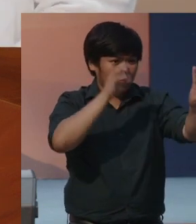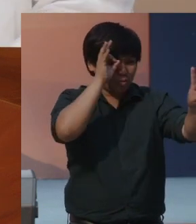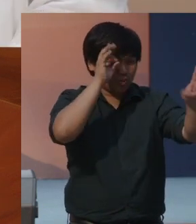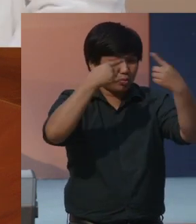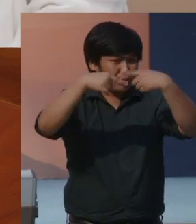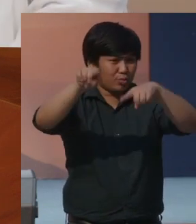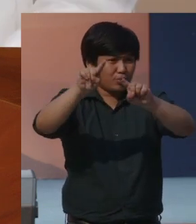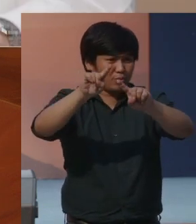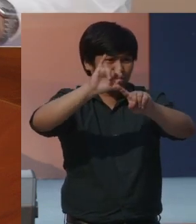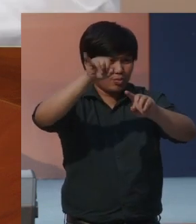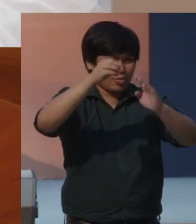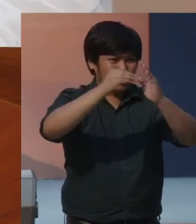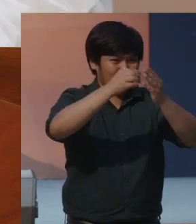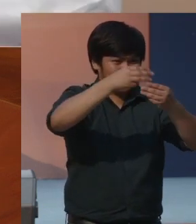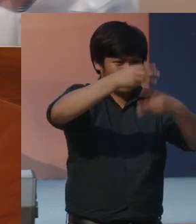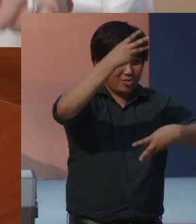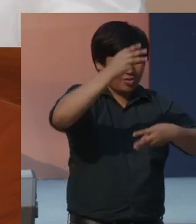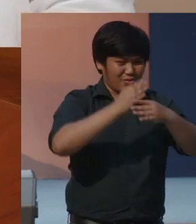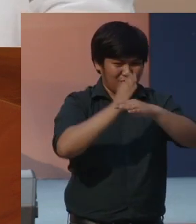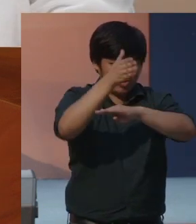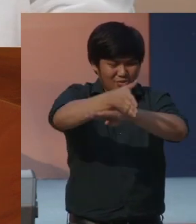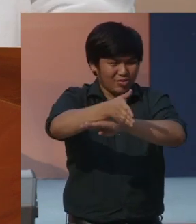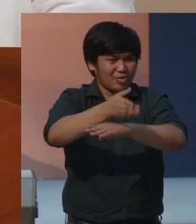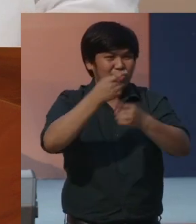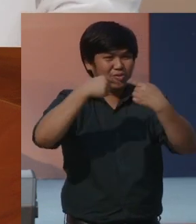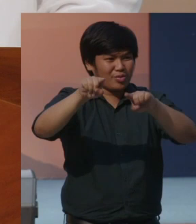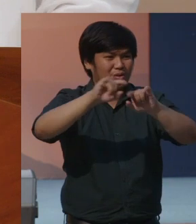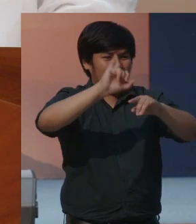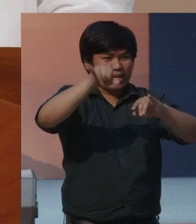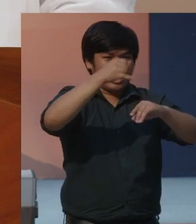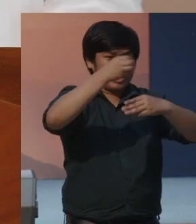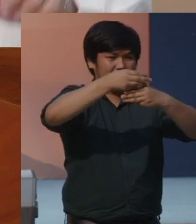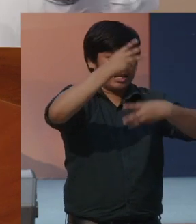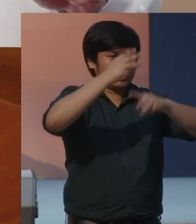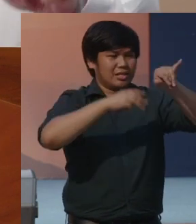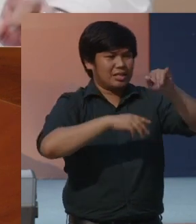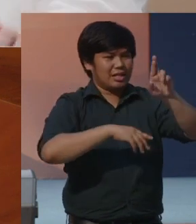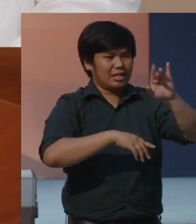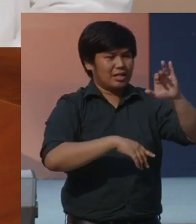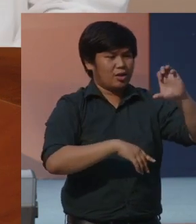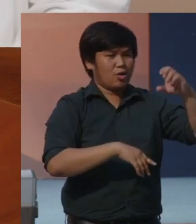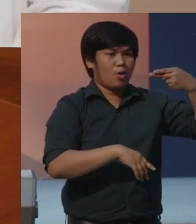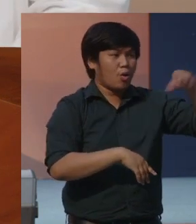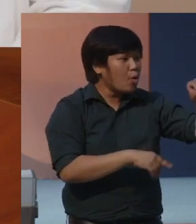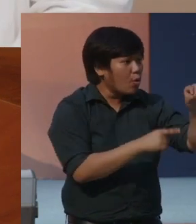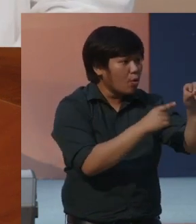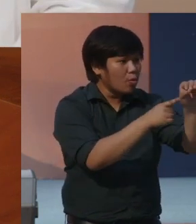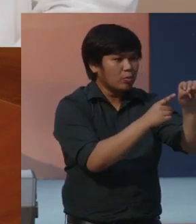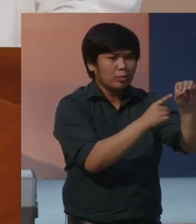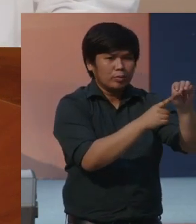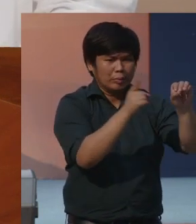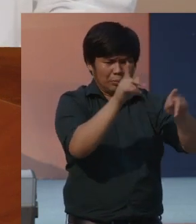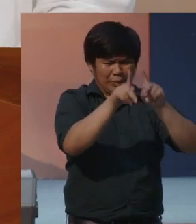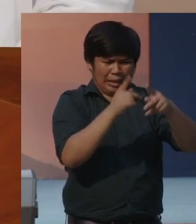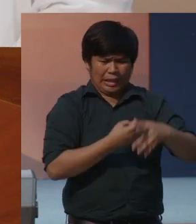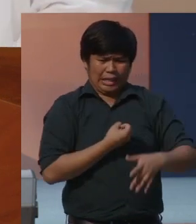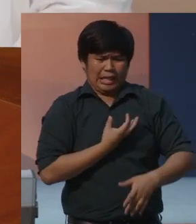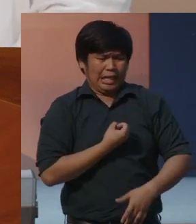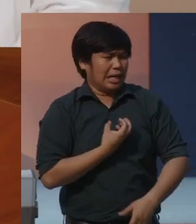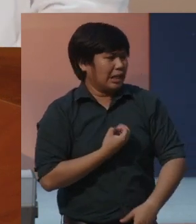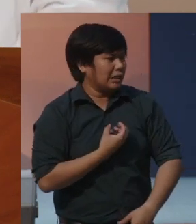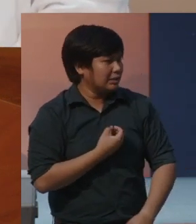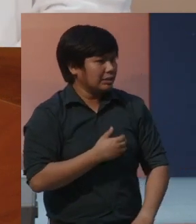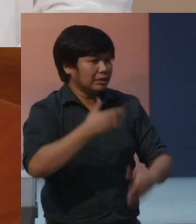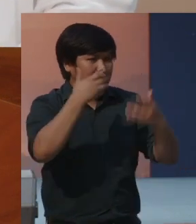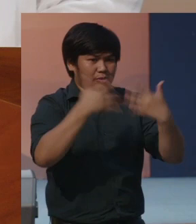magaling mag-swimming, tinawid ng Jordan, nagpunta sa Jericho, at nalaman nila na takot ang mga taga-Jericho sa kanila. At sa